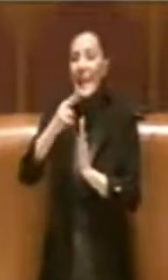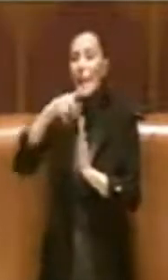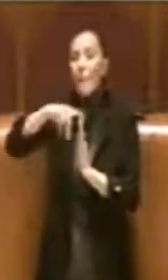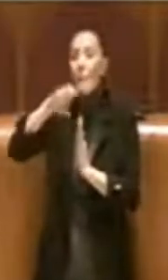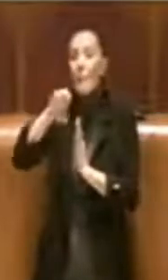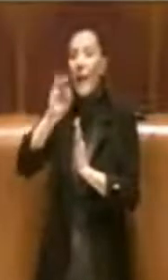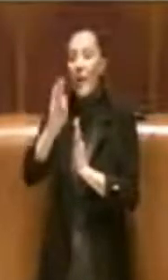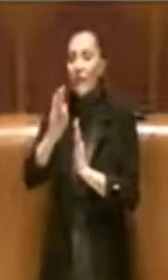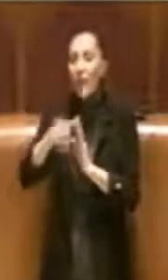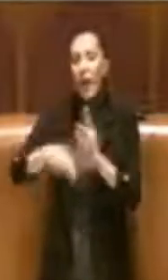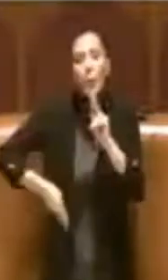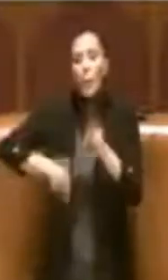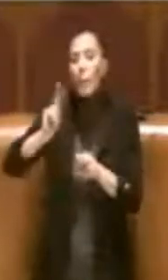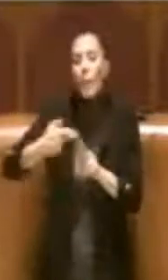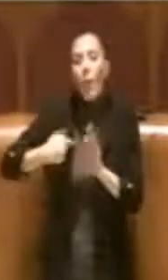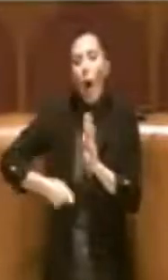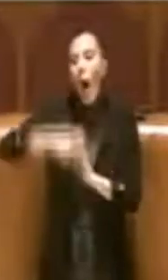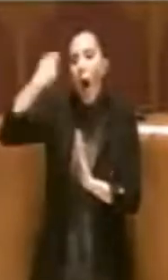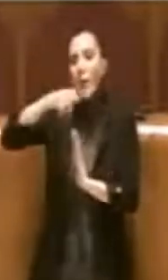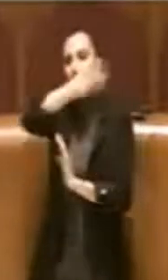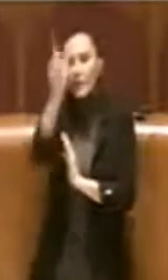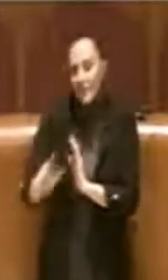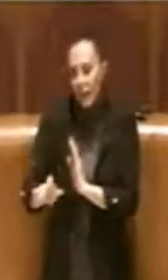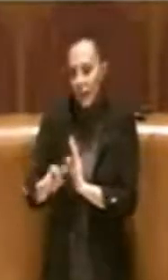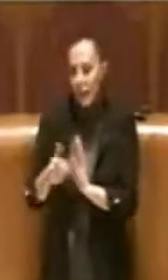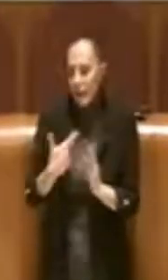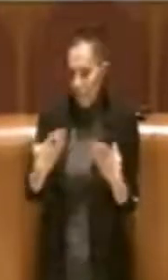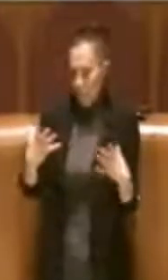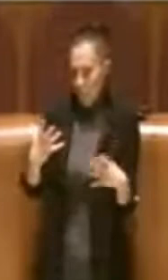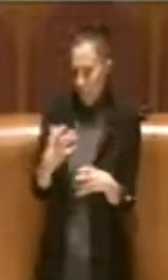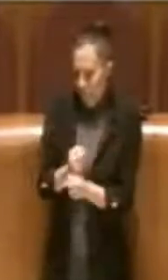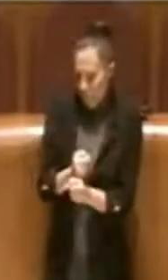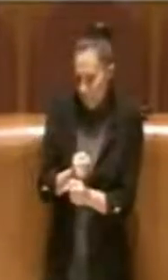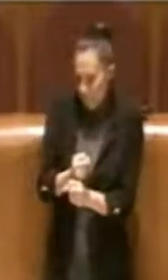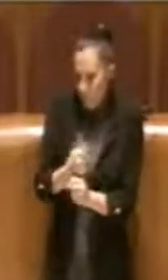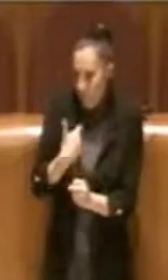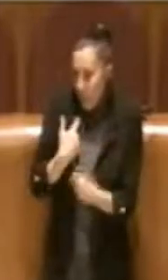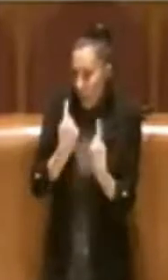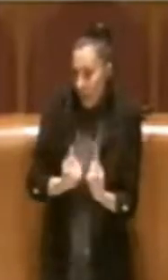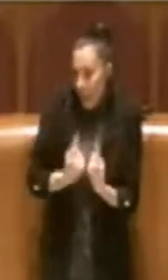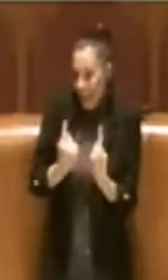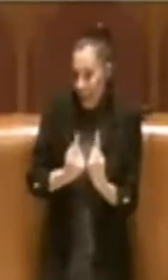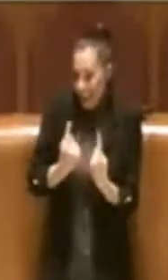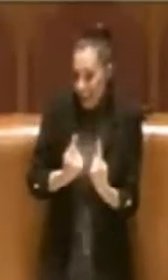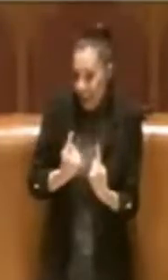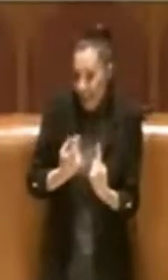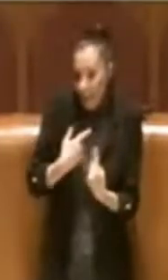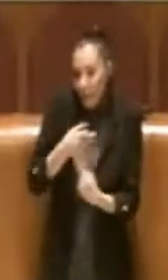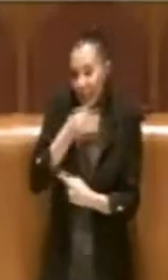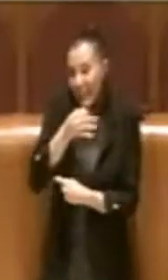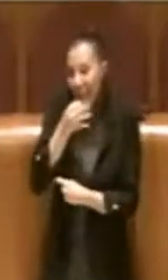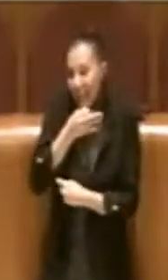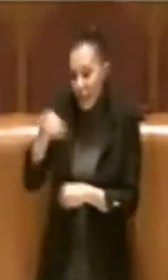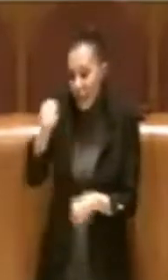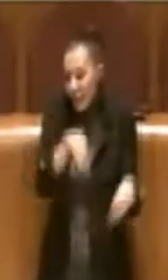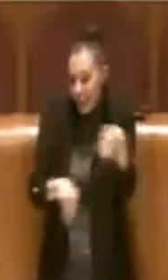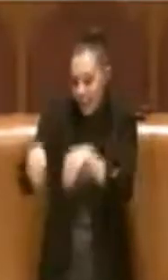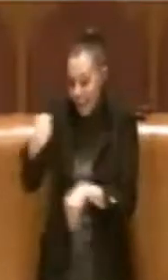d'Italia. E provo a chiudere immediatamente, Presidente, quindi io mi aspetto nelle dichiarazioni di voto, poi magari come